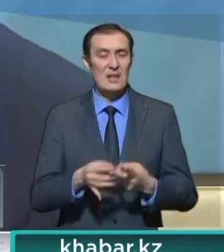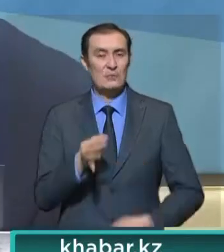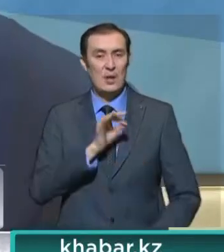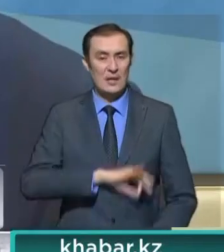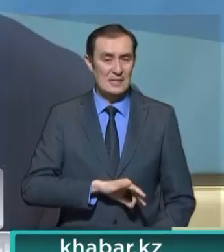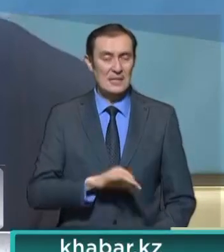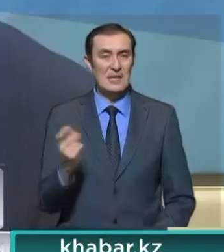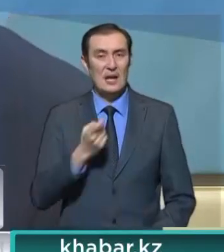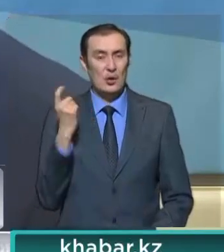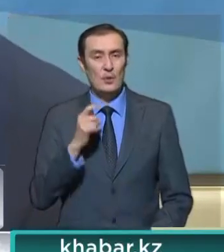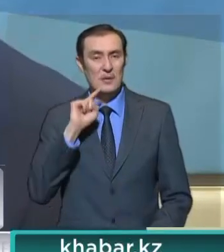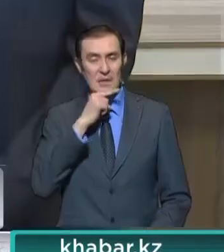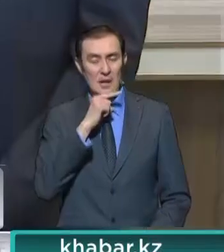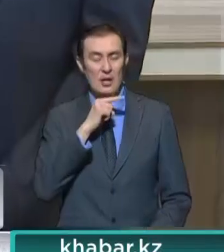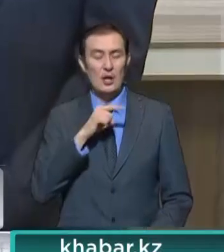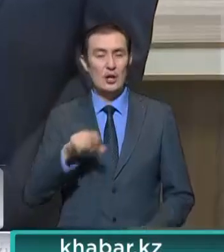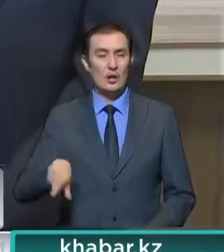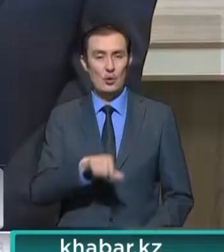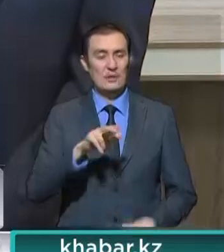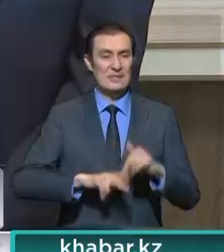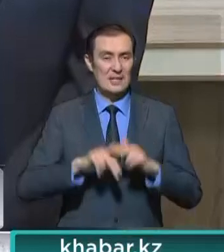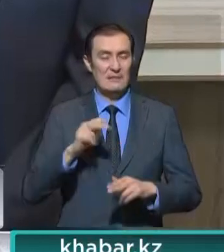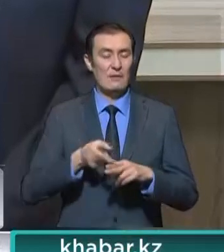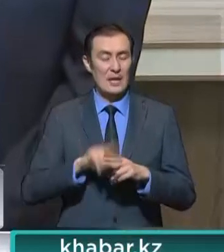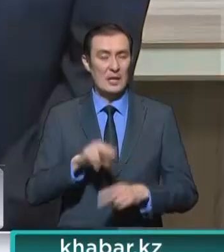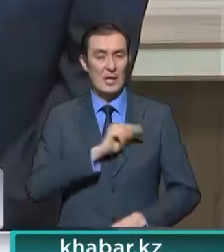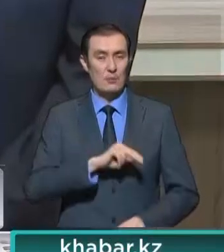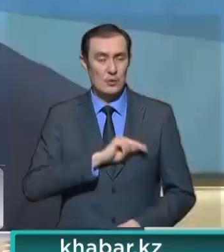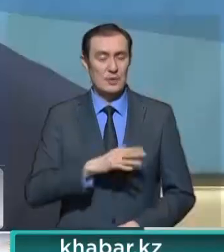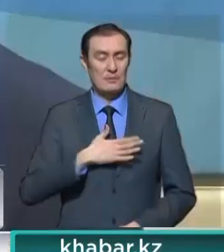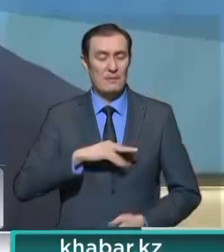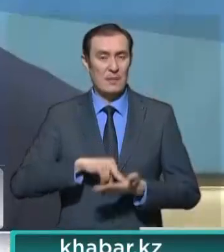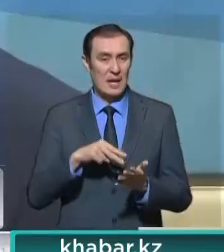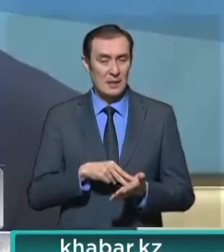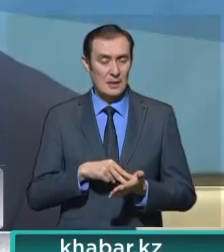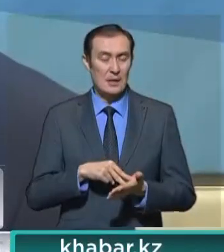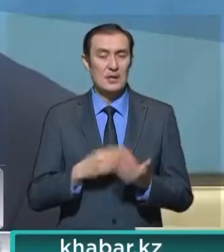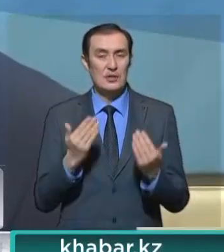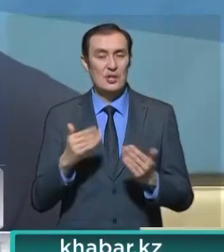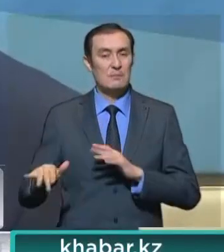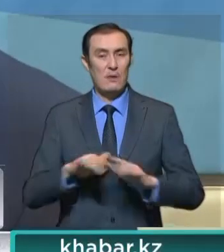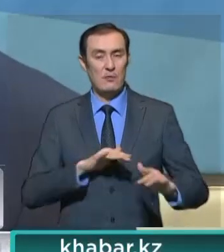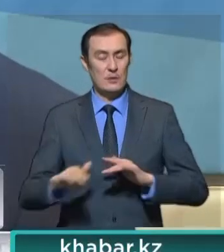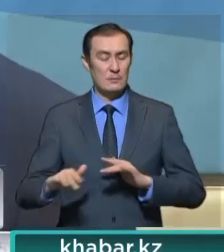и экономике дорожного строительства. В рамках этой работы мы вот сейчас проводим